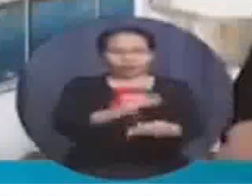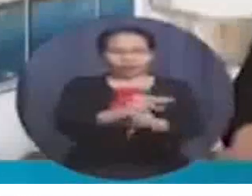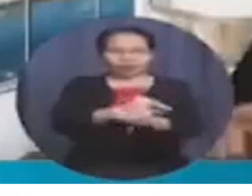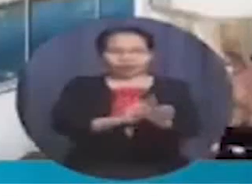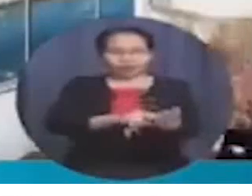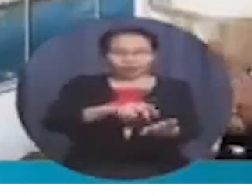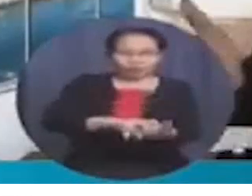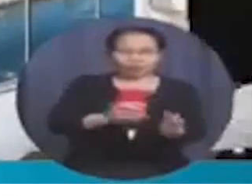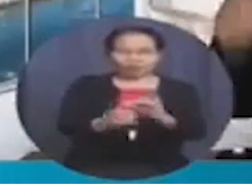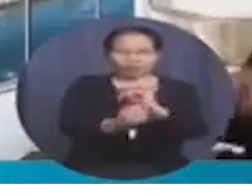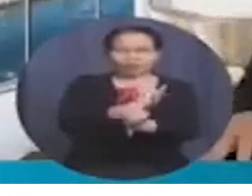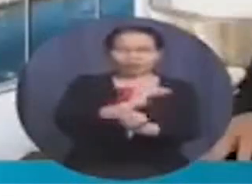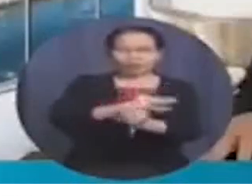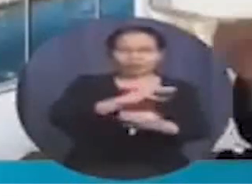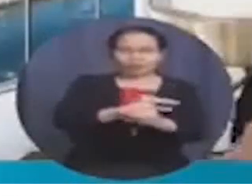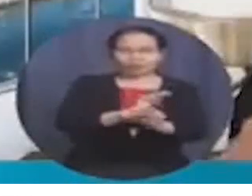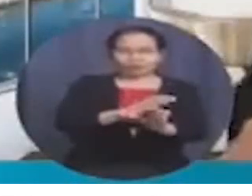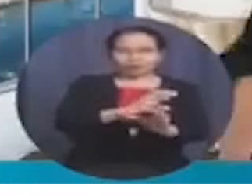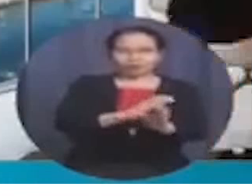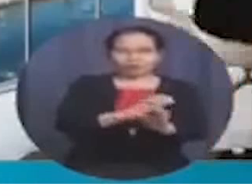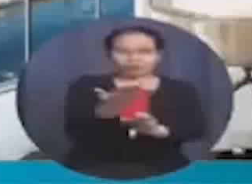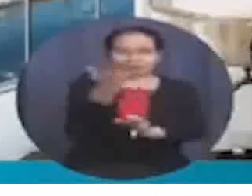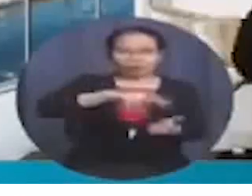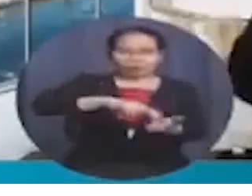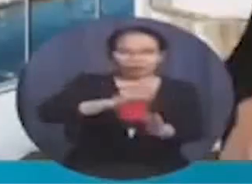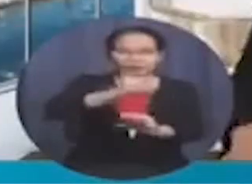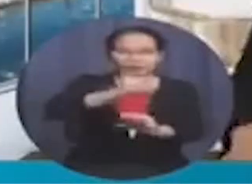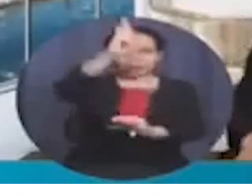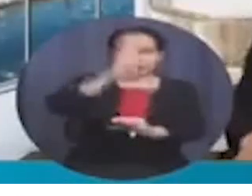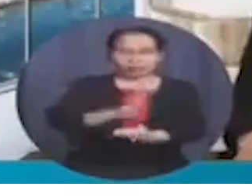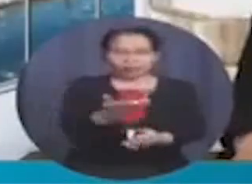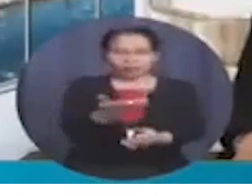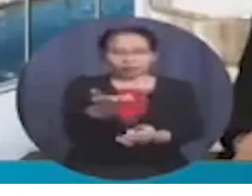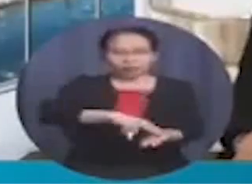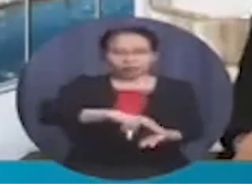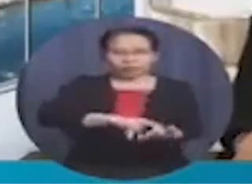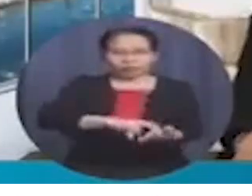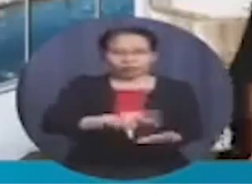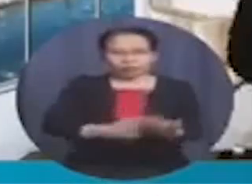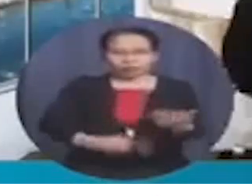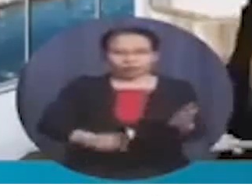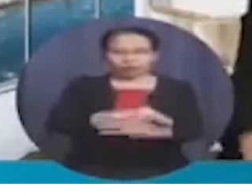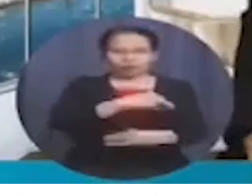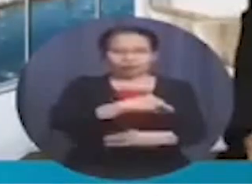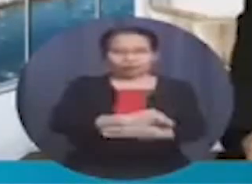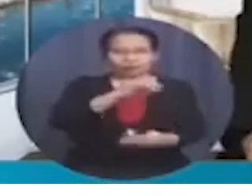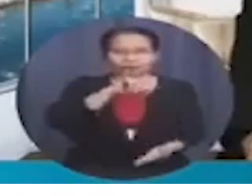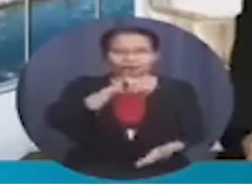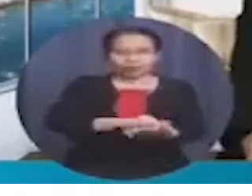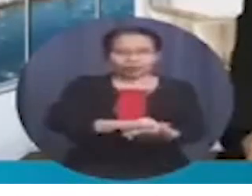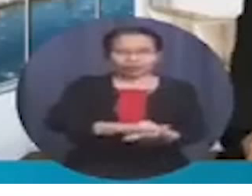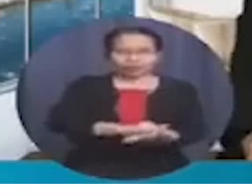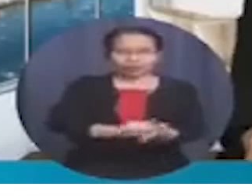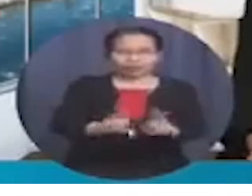mo. Imbis na yung gumawa sa'yo ang niluhuran mo yung ginawa mo. Di ba malaking kagaguhan yon?